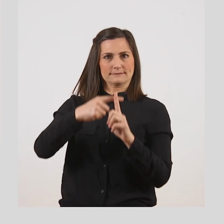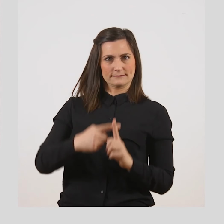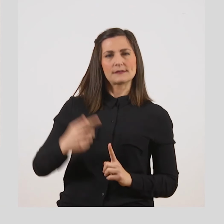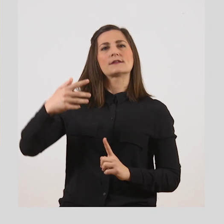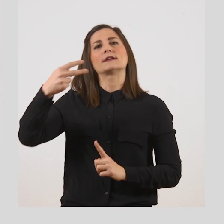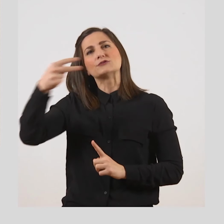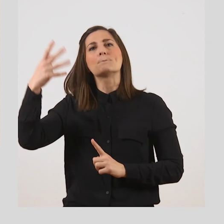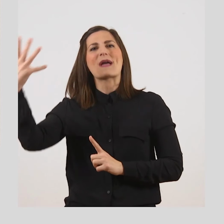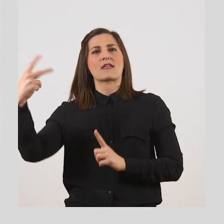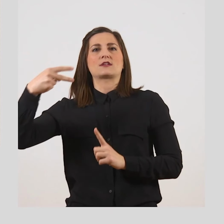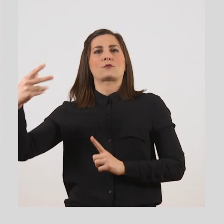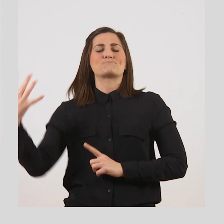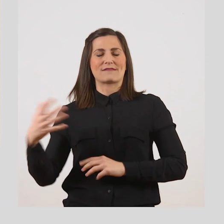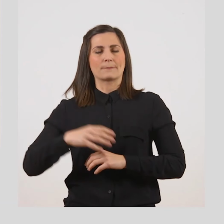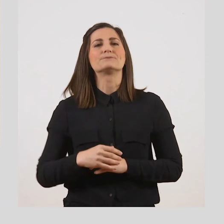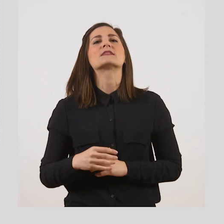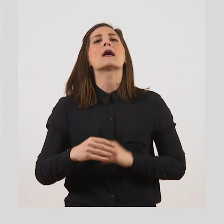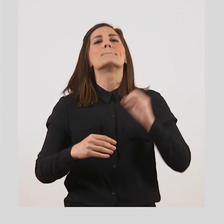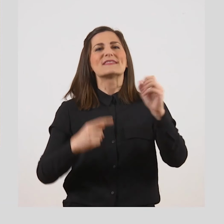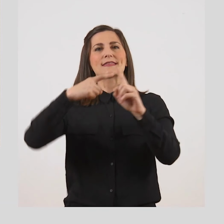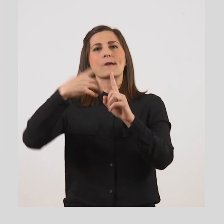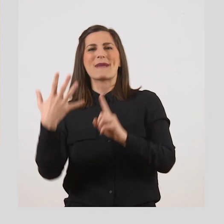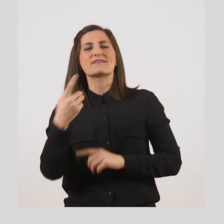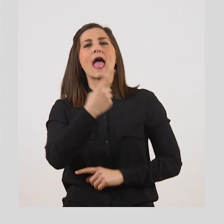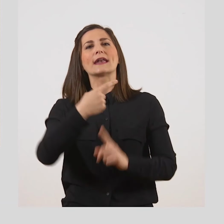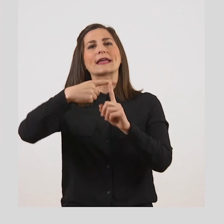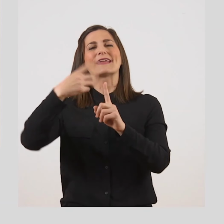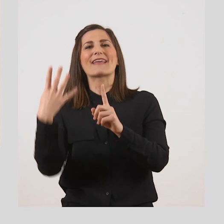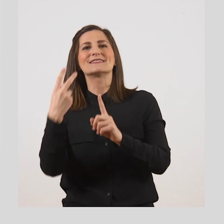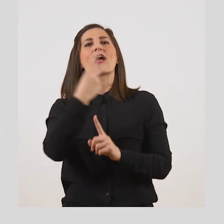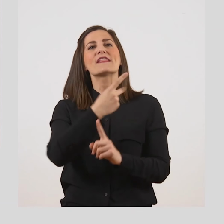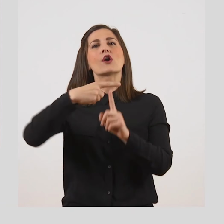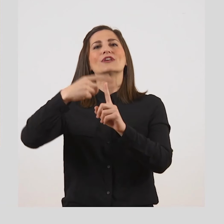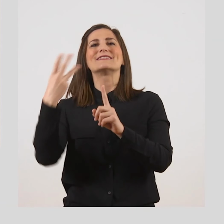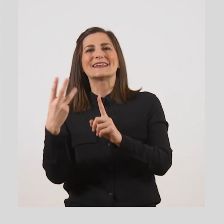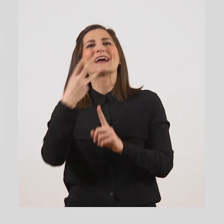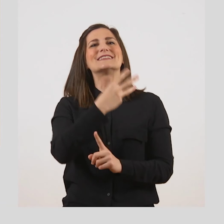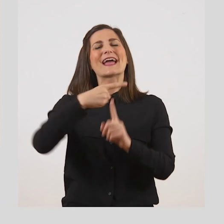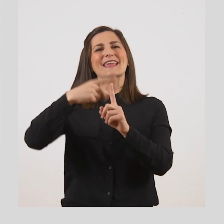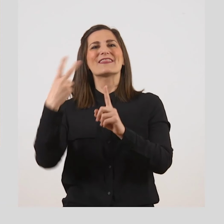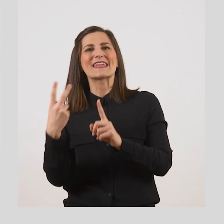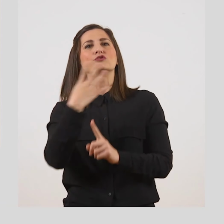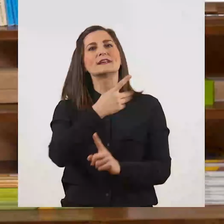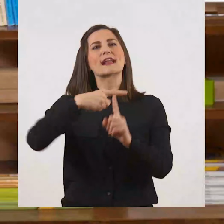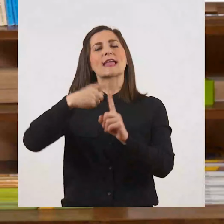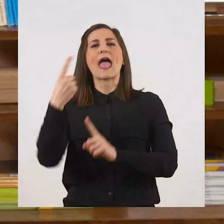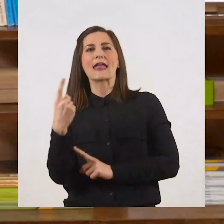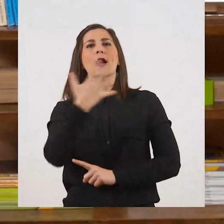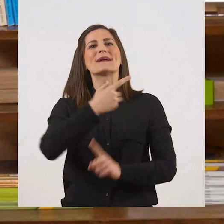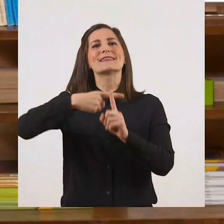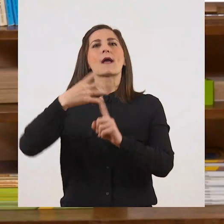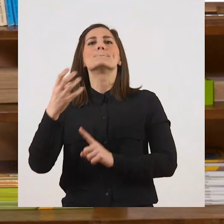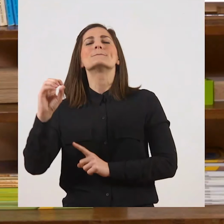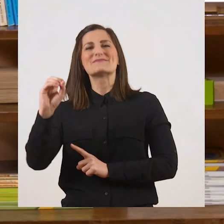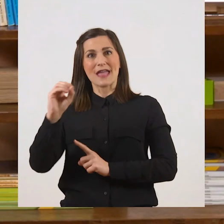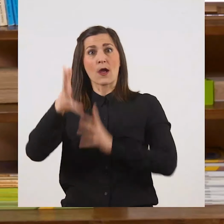τον αριθμό 5. 0 και 5, 1 και 4, 2 και 3, 3 και 2, 4 και 1, 5 και 0. Τα λέω έτσι